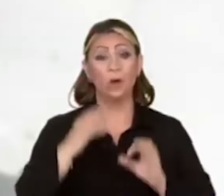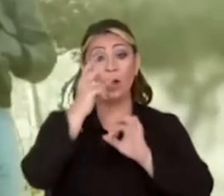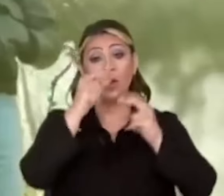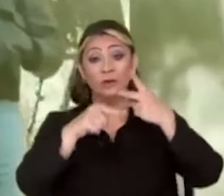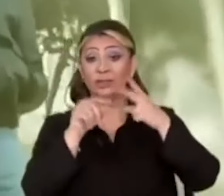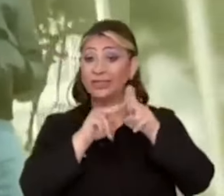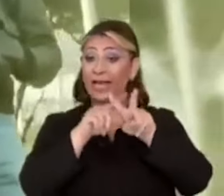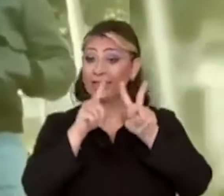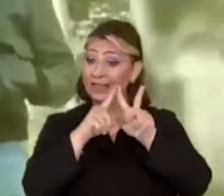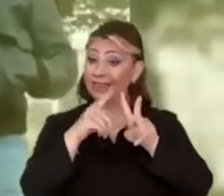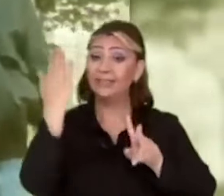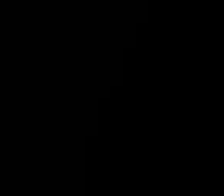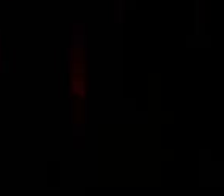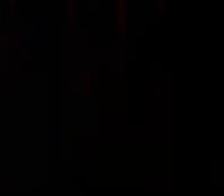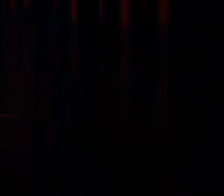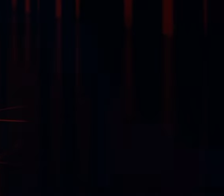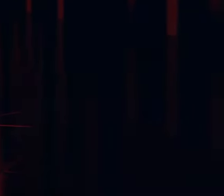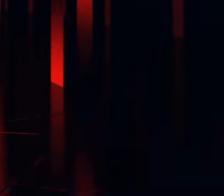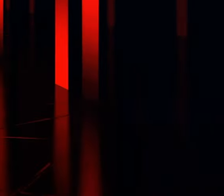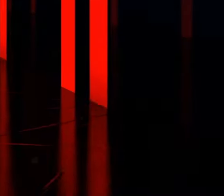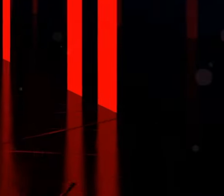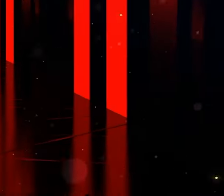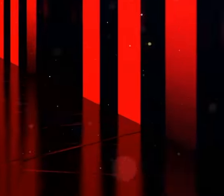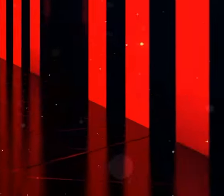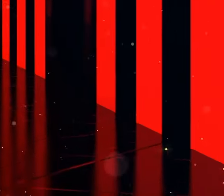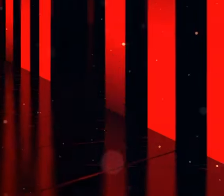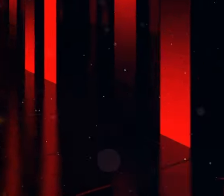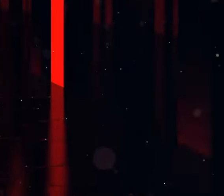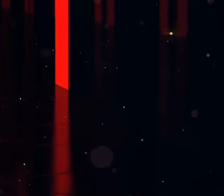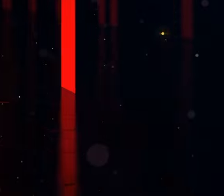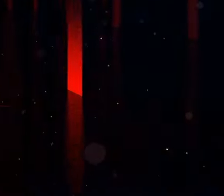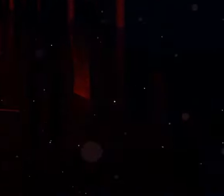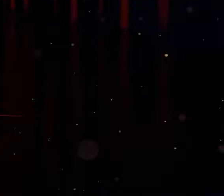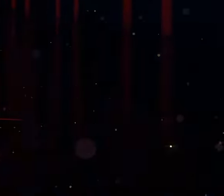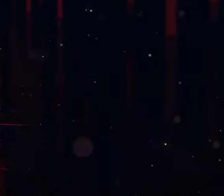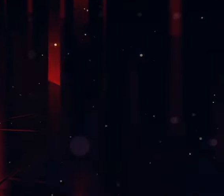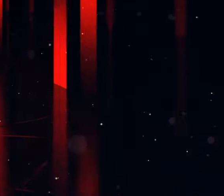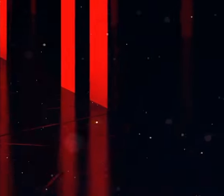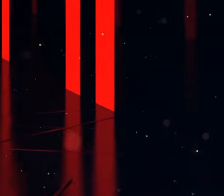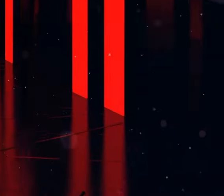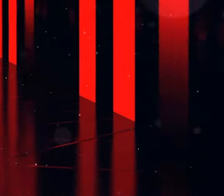Özkan Uğur, geçmişini silemezsin.